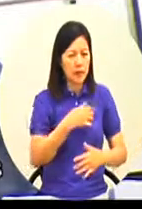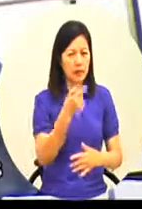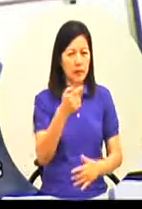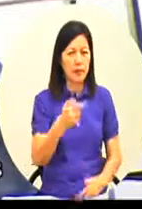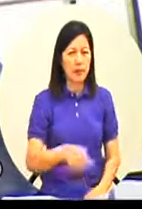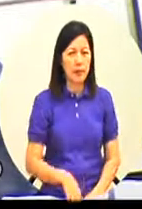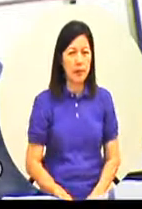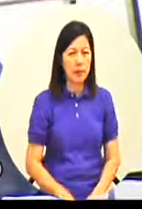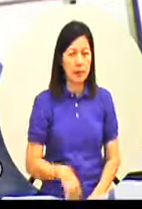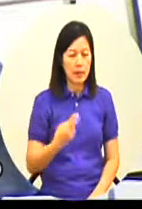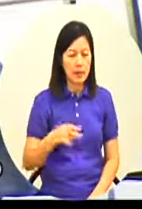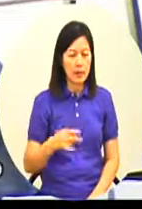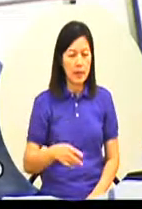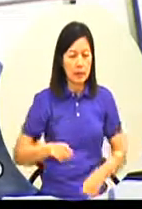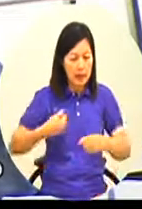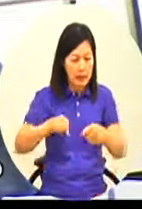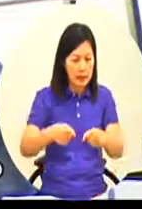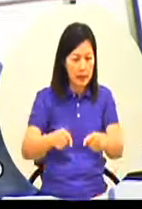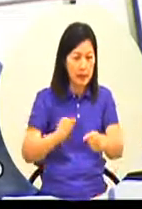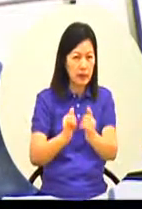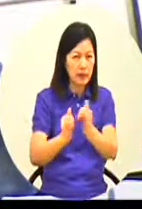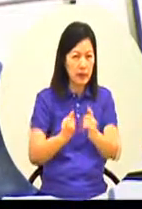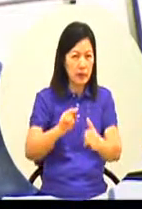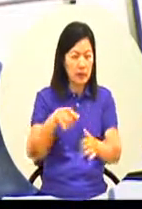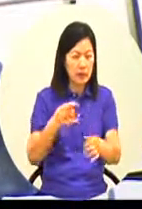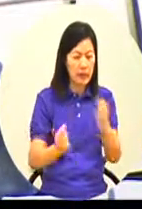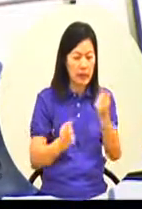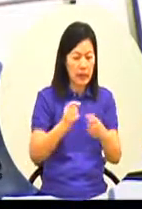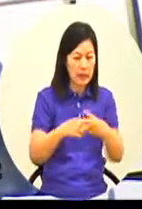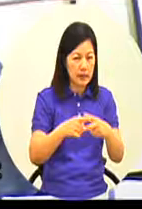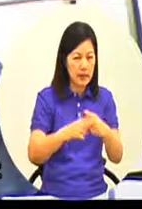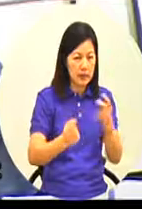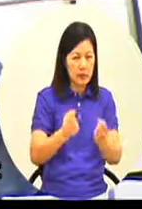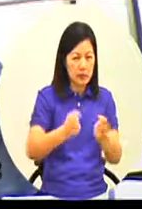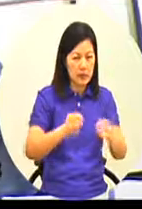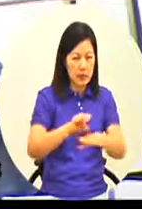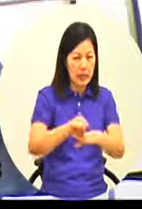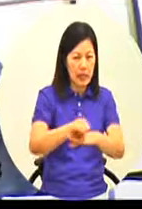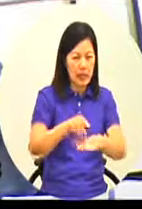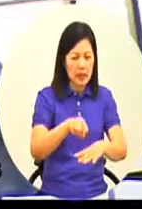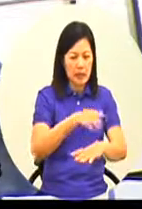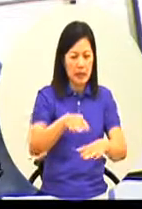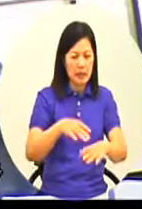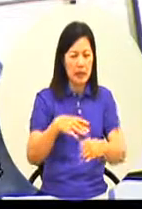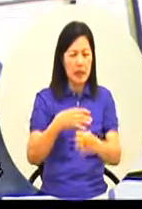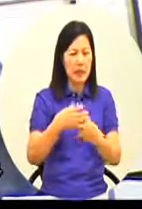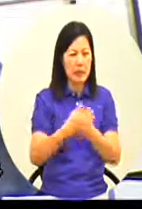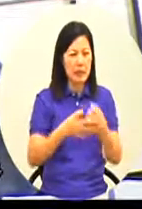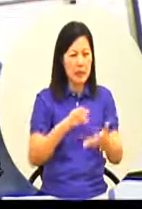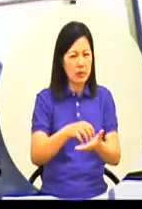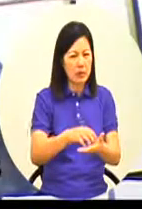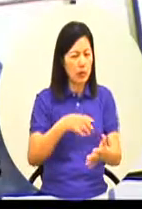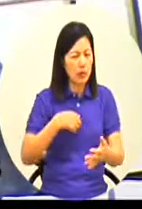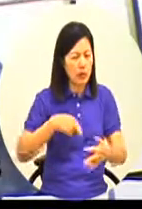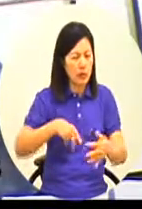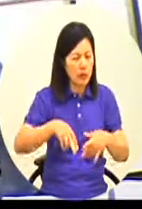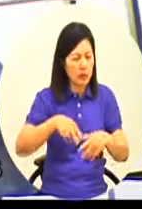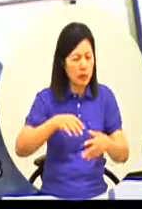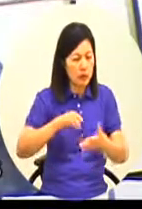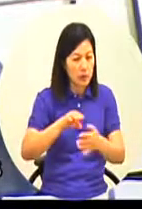包括我们骑机车的，还有我们开小轿车的，我觉得这一点都没有保障我们行车的一个安